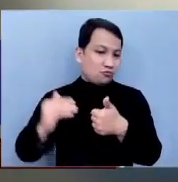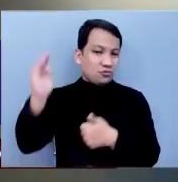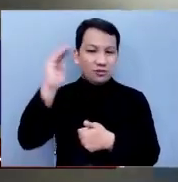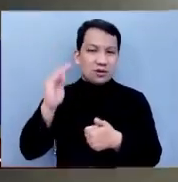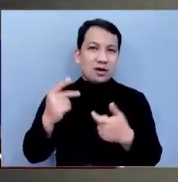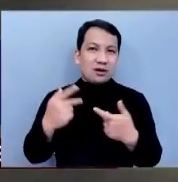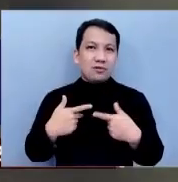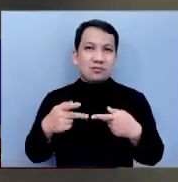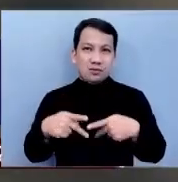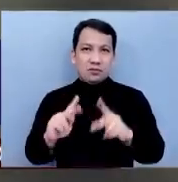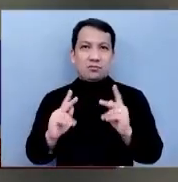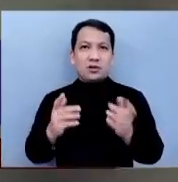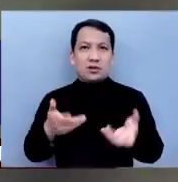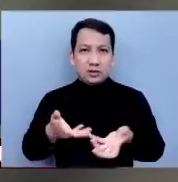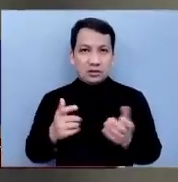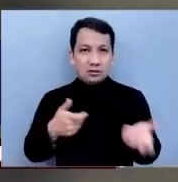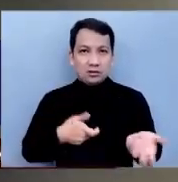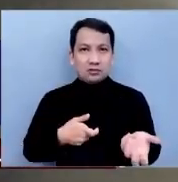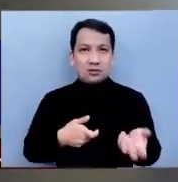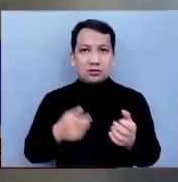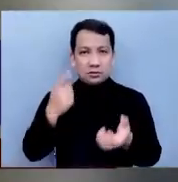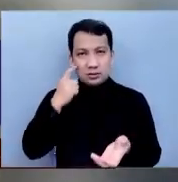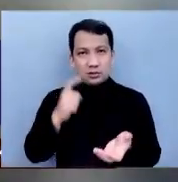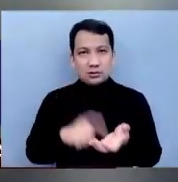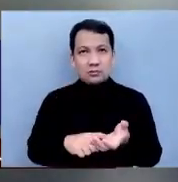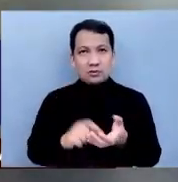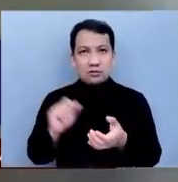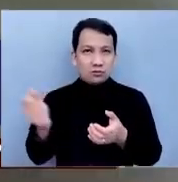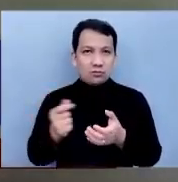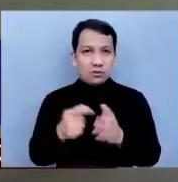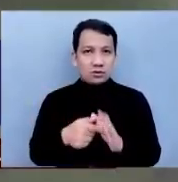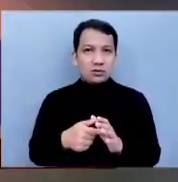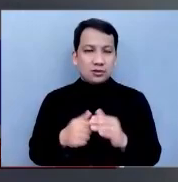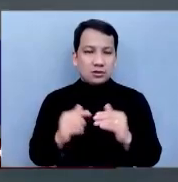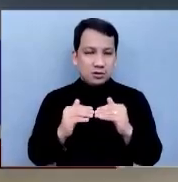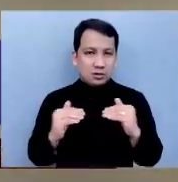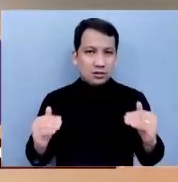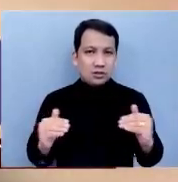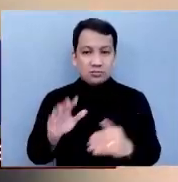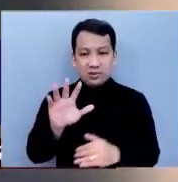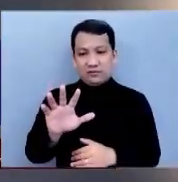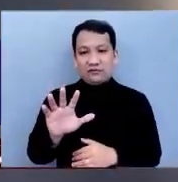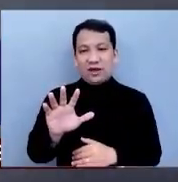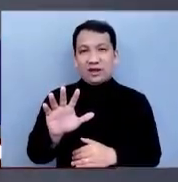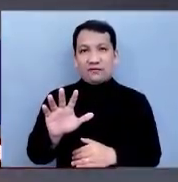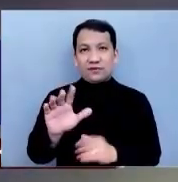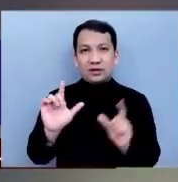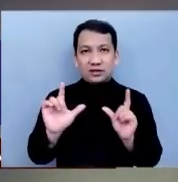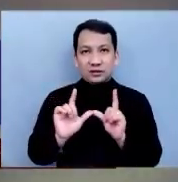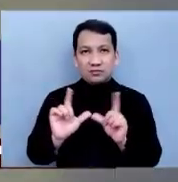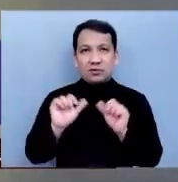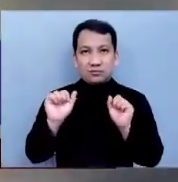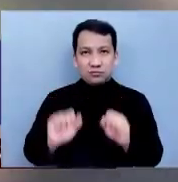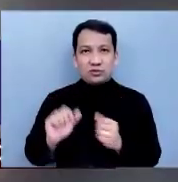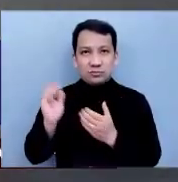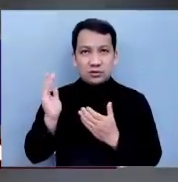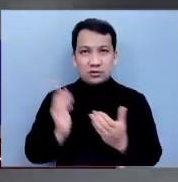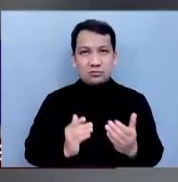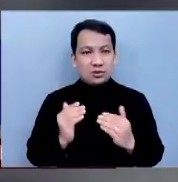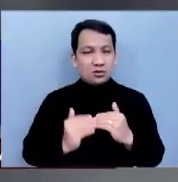permit to carry at rehistrado lahat ng kanyang baril. Level 5 din daw yung lisensyang inisyo sa kanya. Ibig sabihin, pwede siyang magmay-ari ng